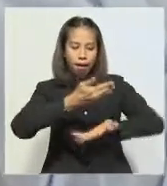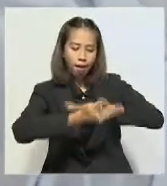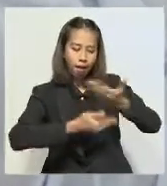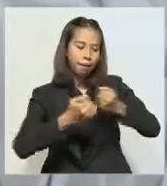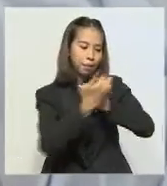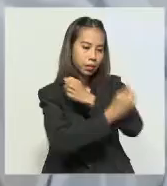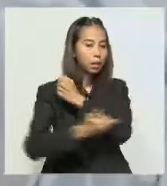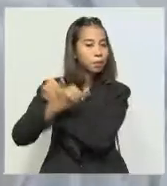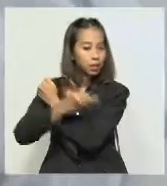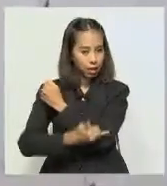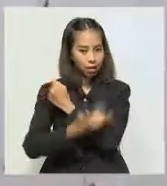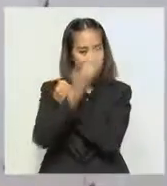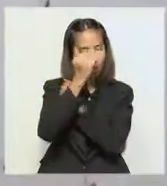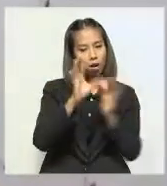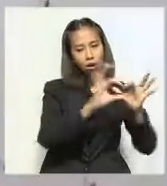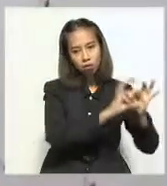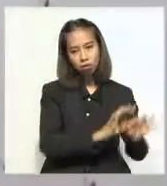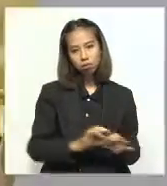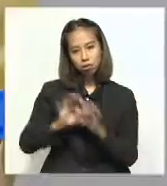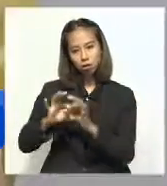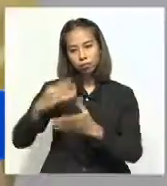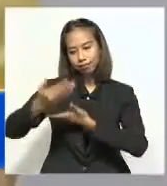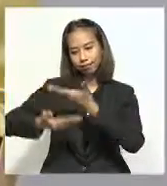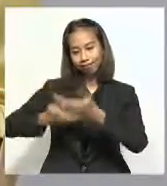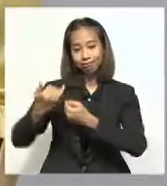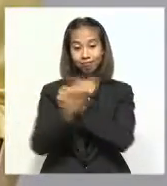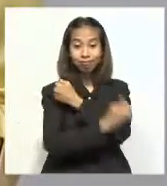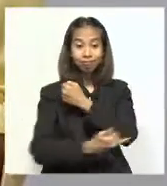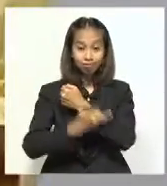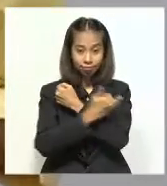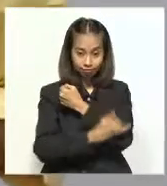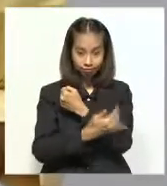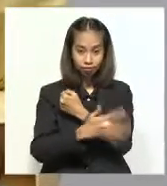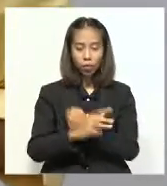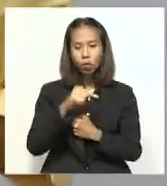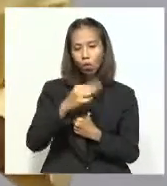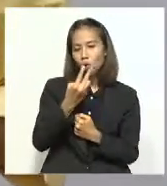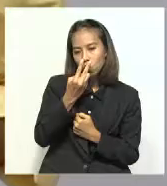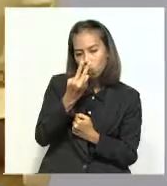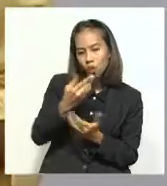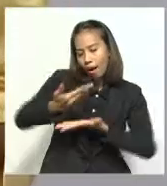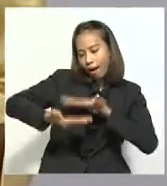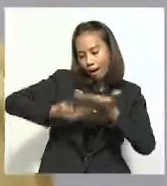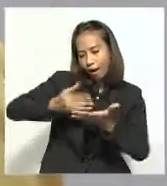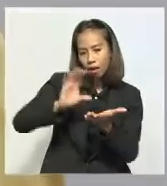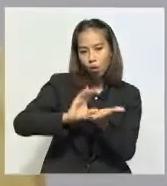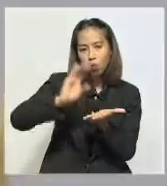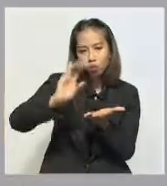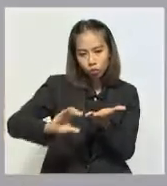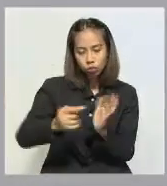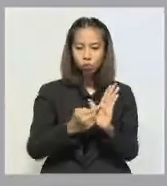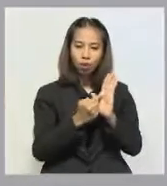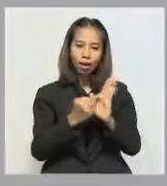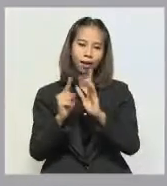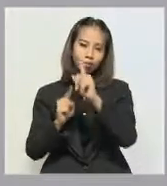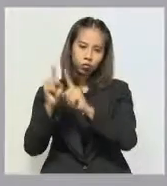างประเทศที่เชื่อมโยงกับกรมส่งเสริมการค้าระหว่างประเทศเพื่อดูข้อมูลการค้าและการลงทุนได้เช่นสถิติการ